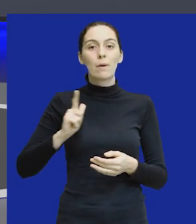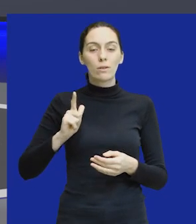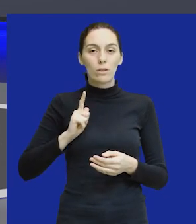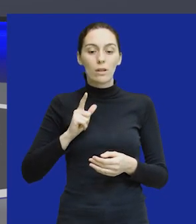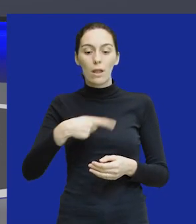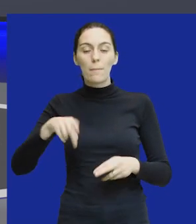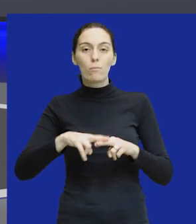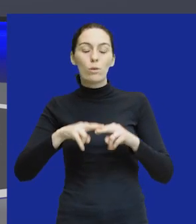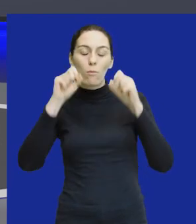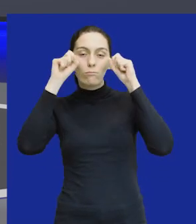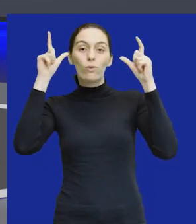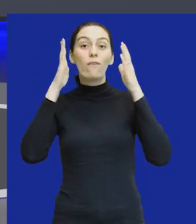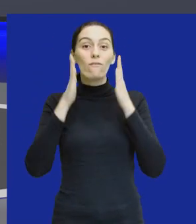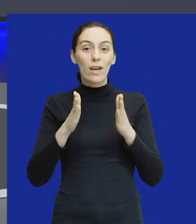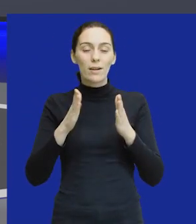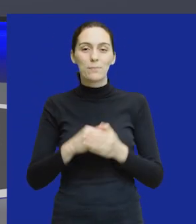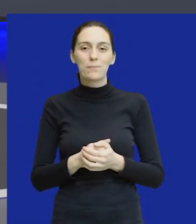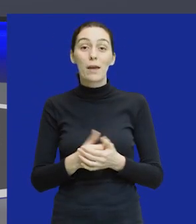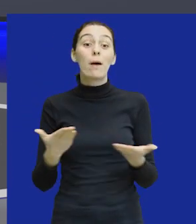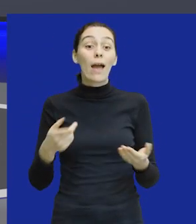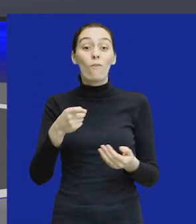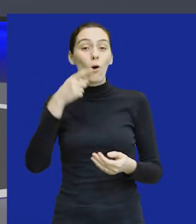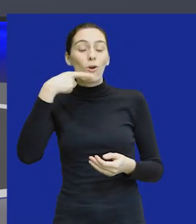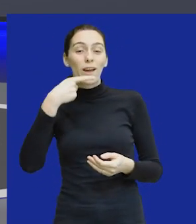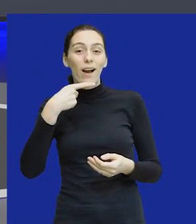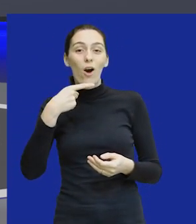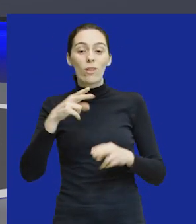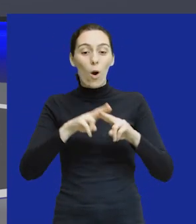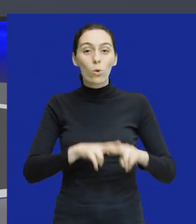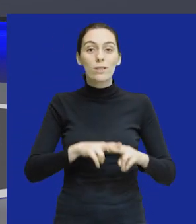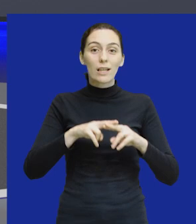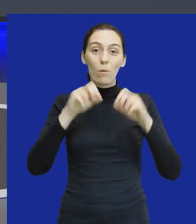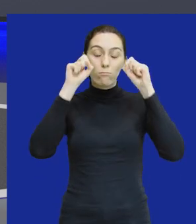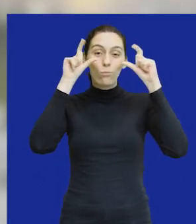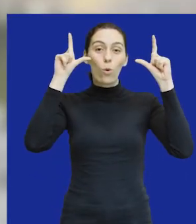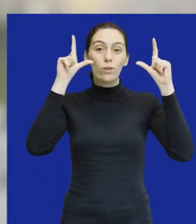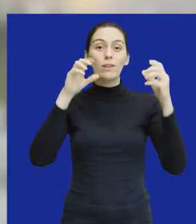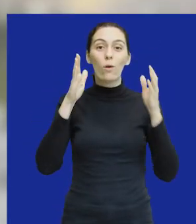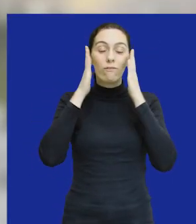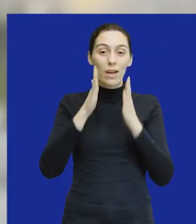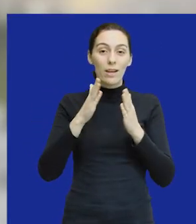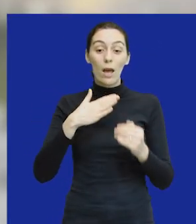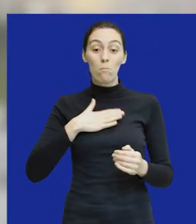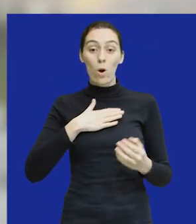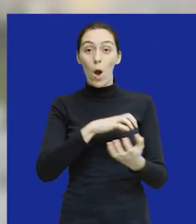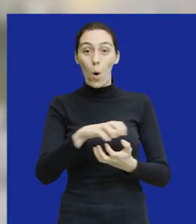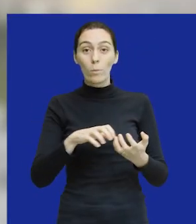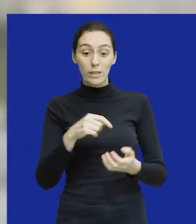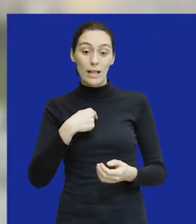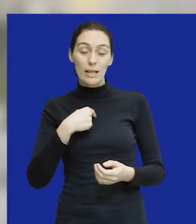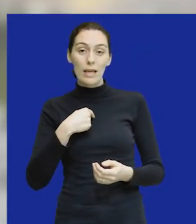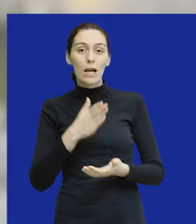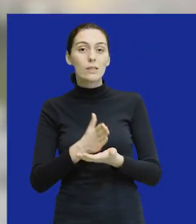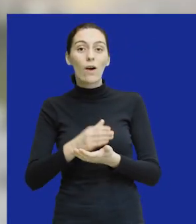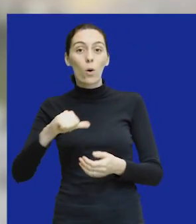da ostanemo budni u vjeri? Pa evo, kad ste spomenuli riječ da ostanemo budni u vjeri, moja obitelj i ja svako